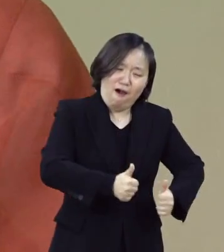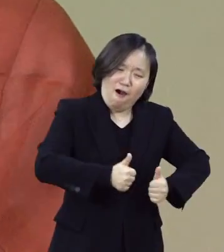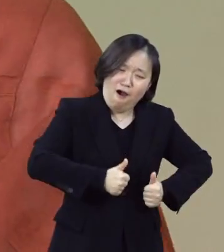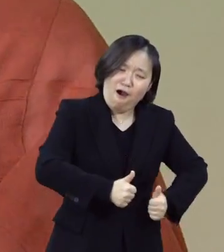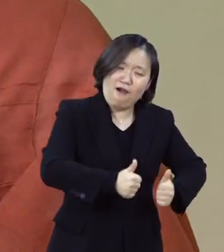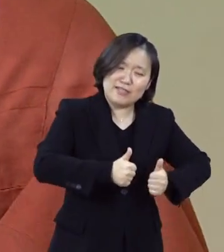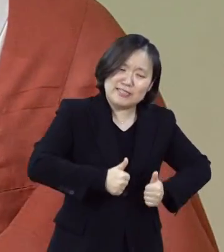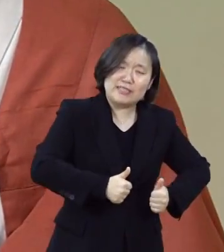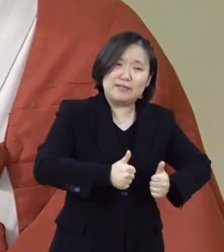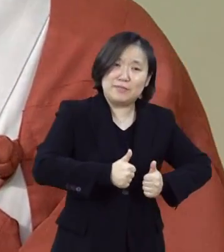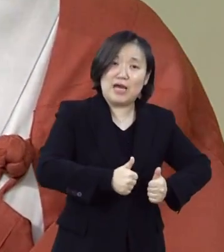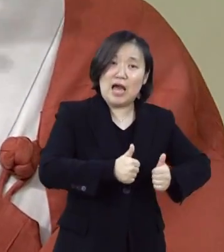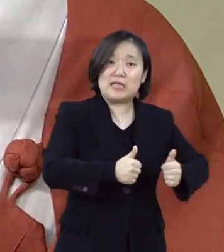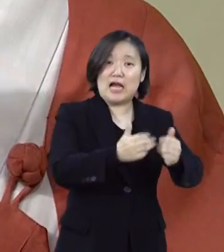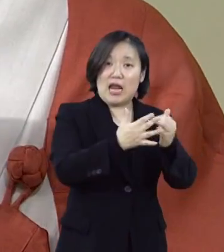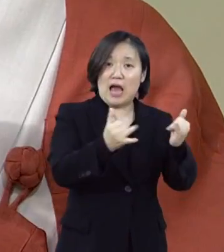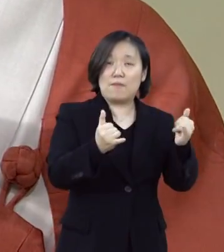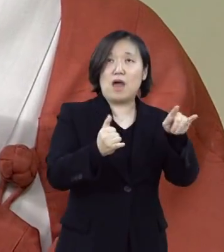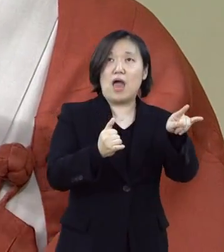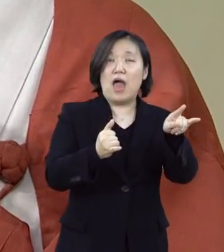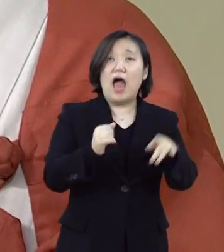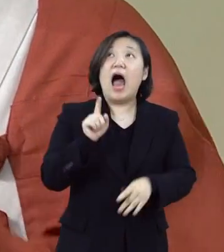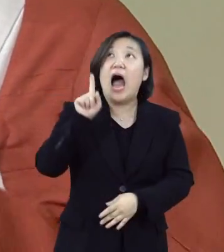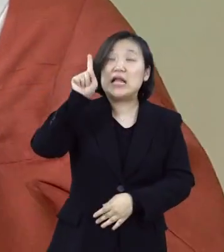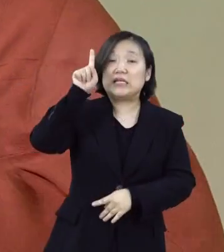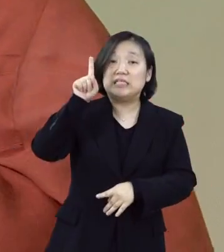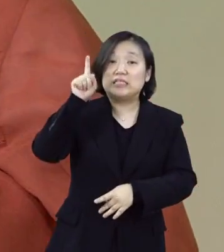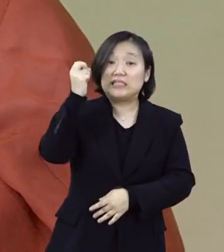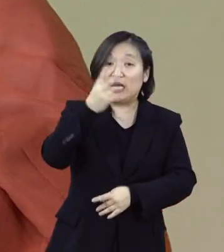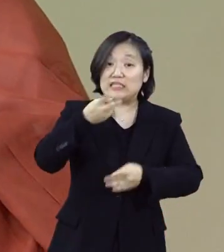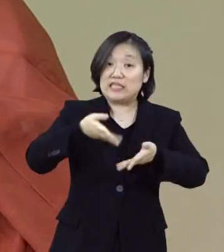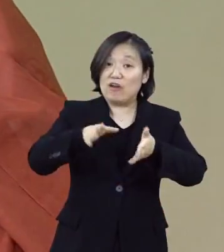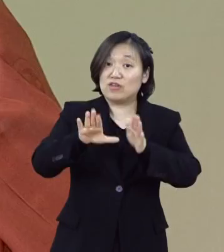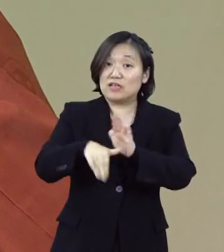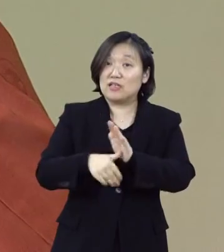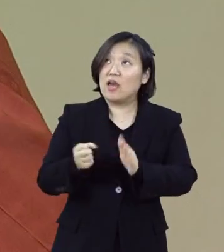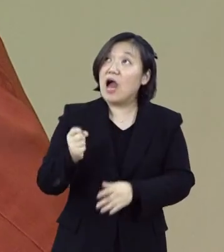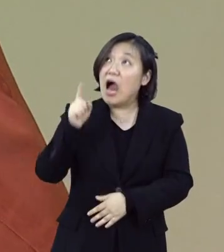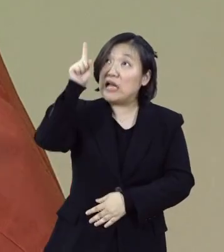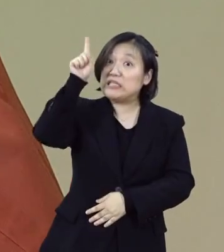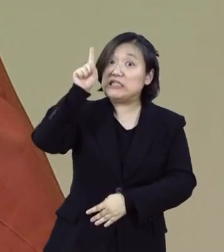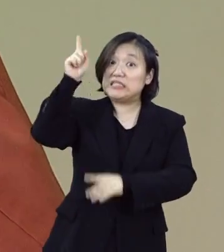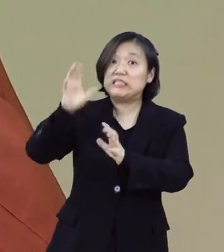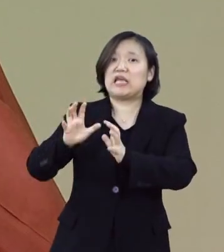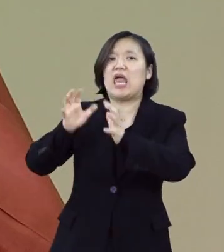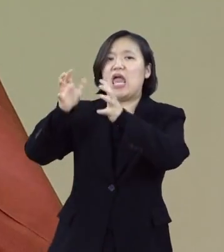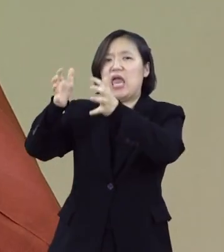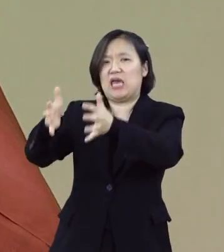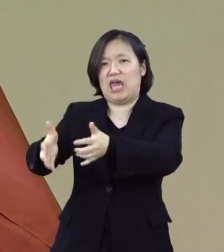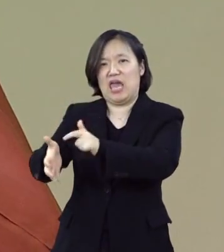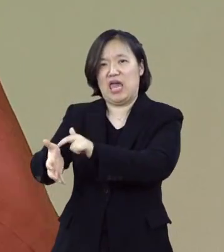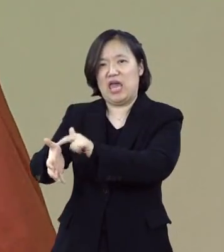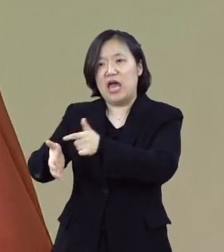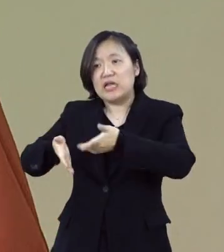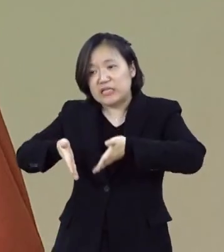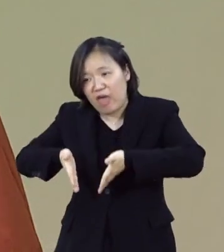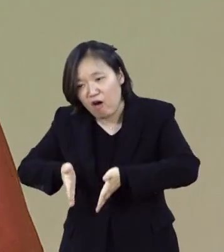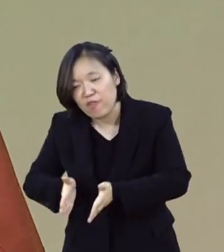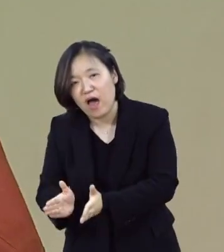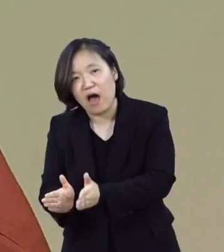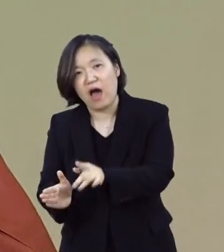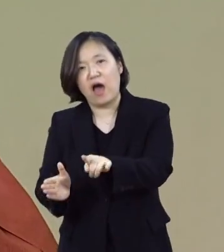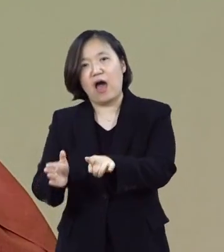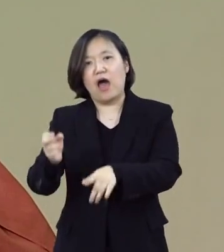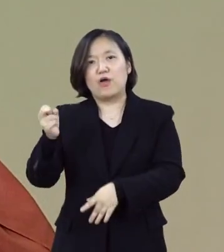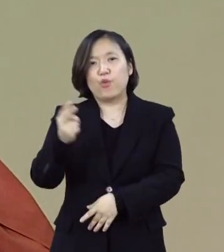큰 복을 누리다가 숲속에서 수행했던 그 복을